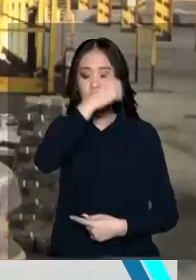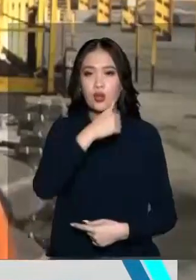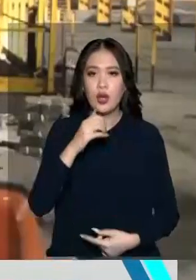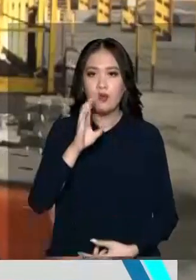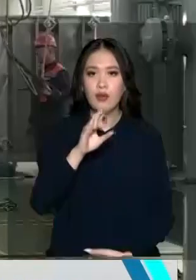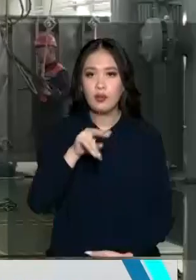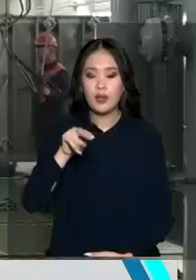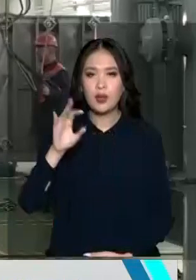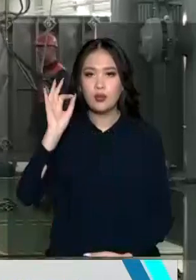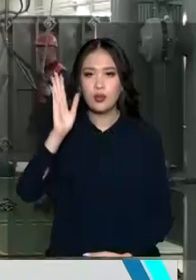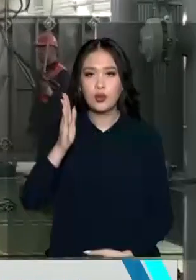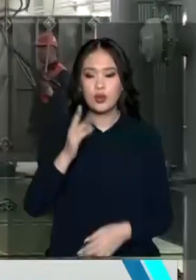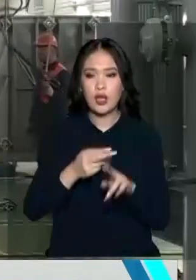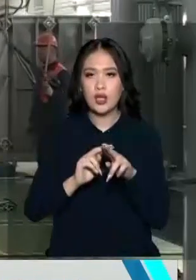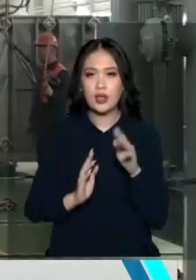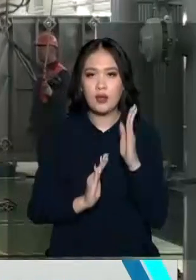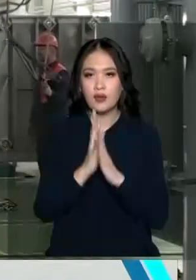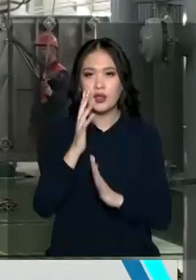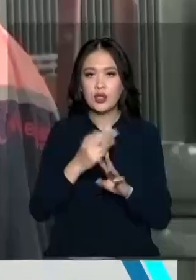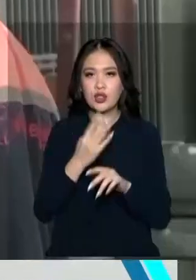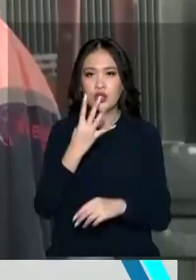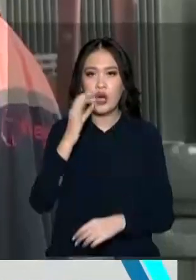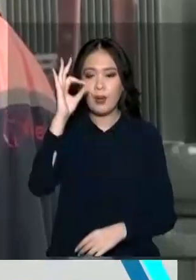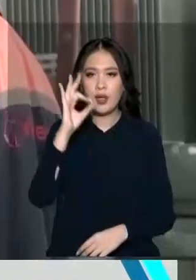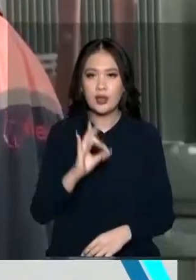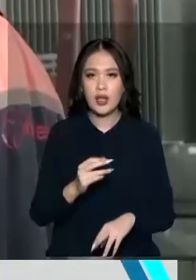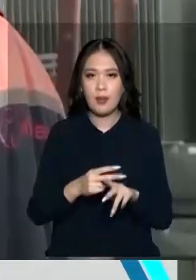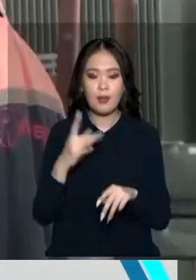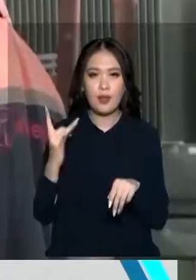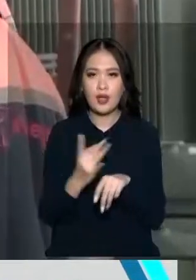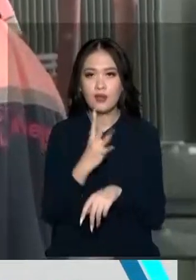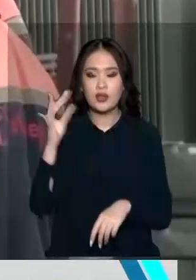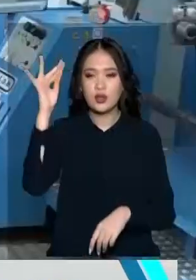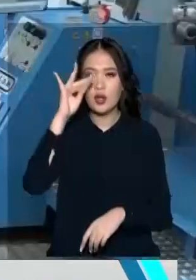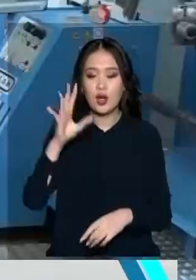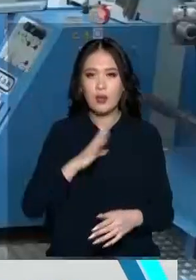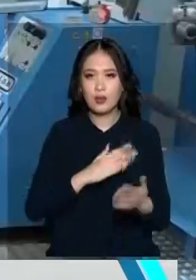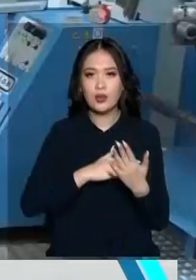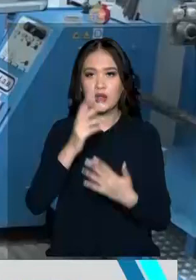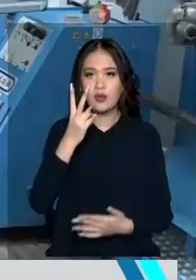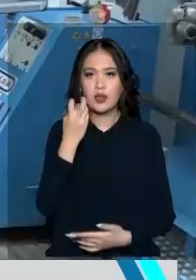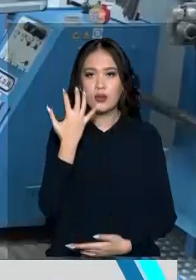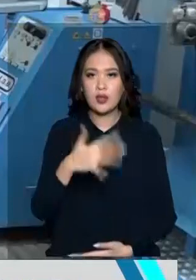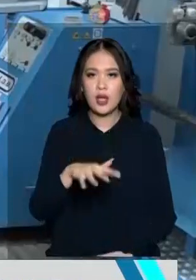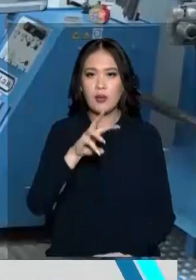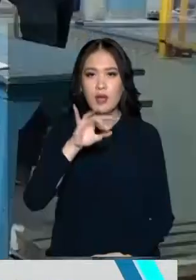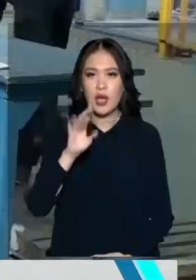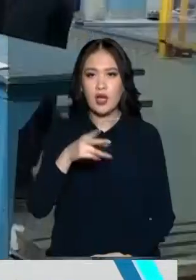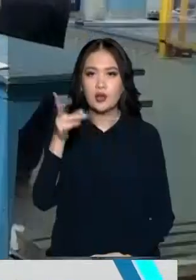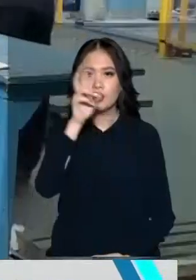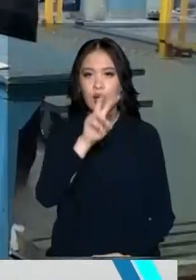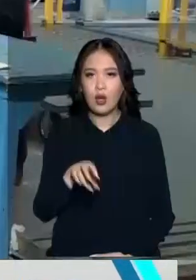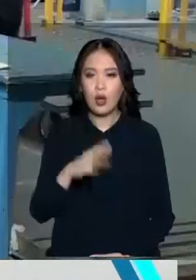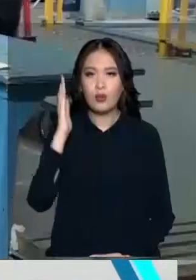должен стать выше не менее чем на 4%. И впервые в истории страны превысить 250 миллиардов долларов. А